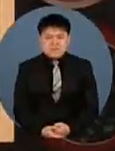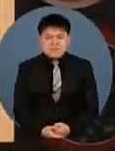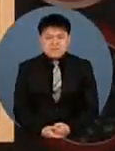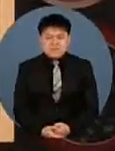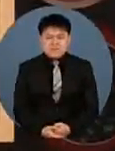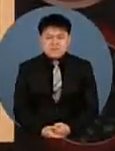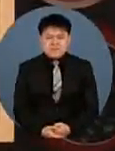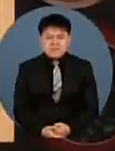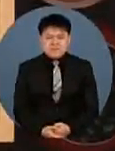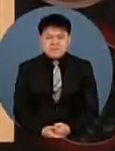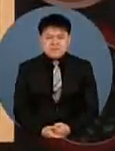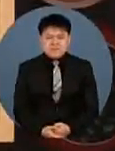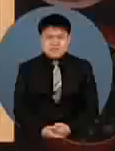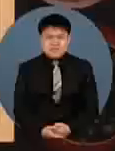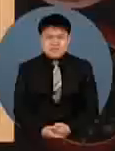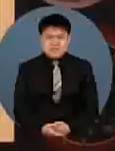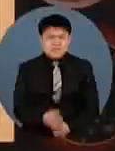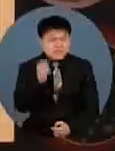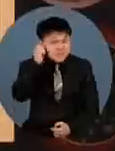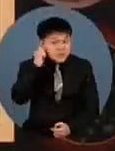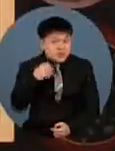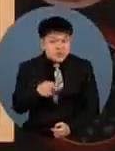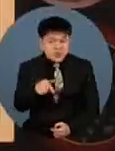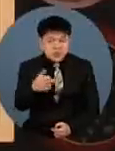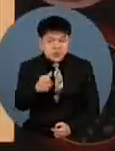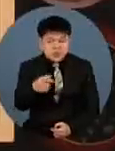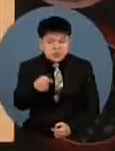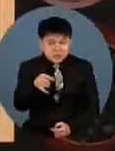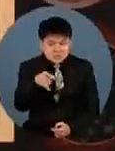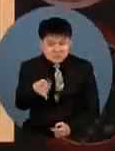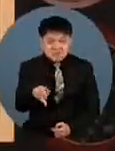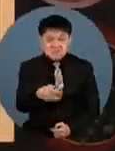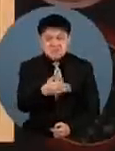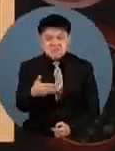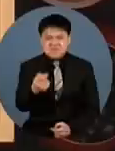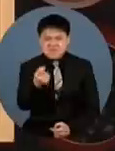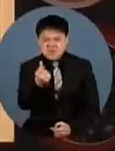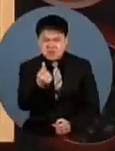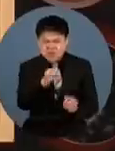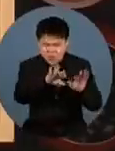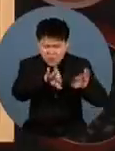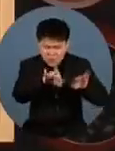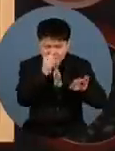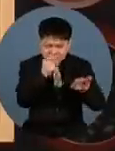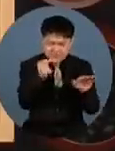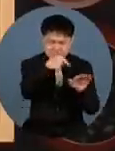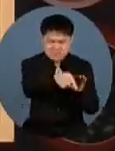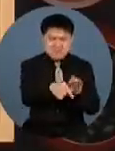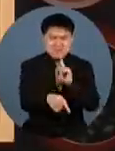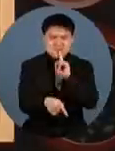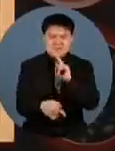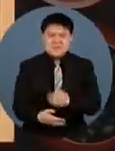네, 공주의 구단은 조금의 틈새만 있어도 저렇게 비집고 들어갑니다.